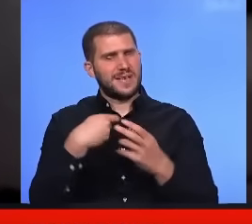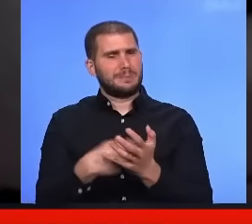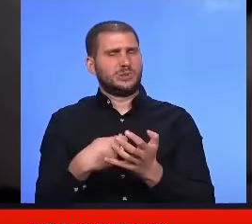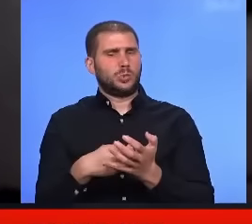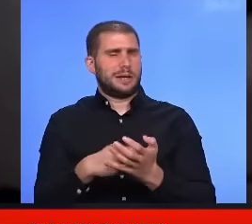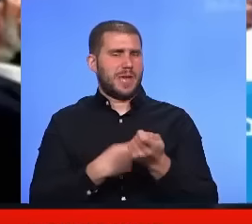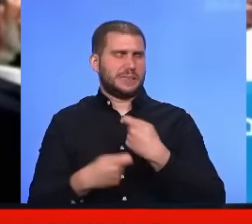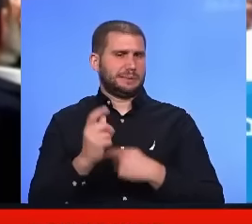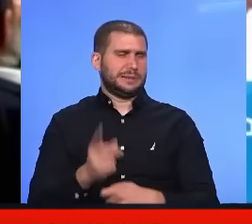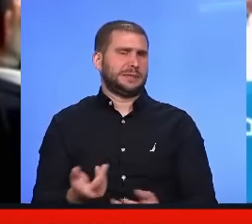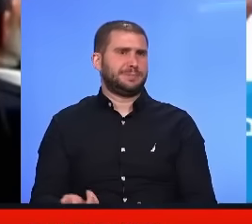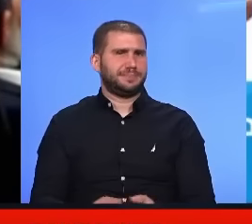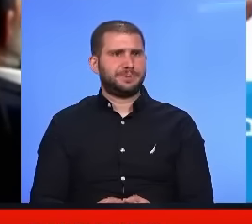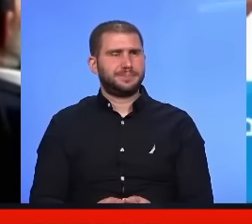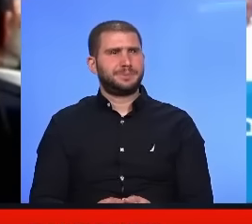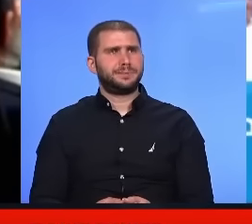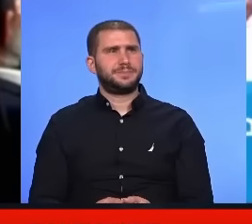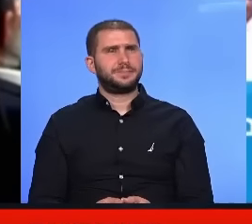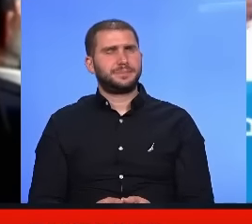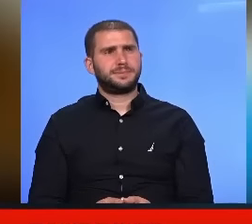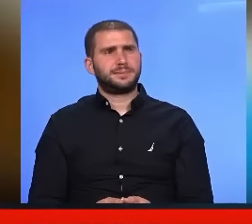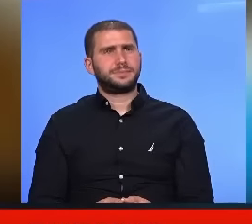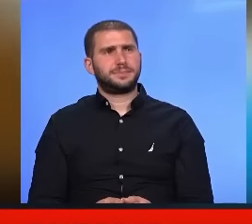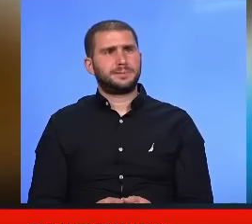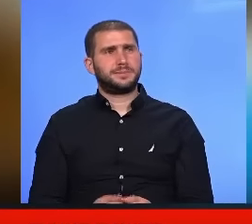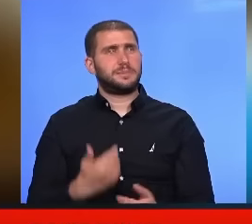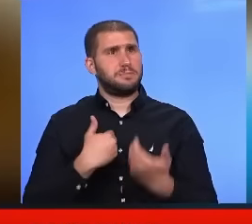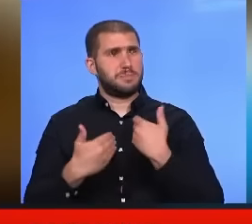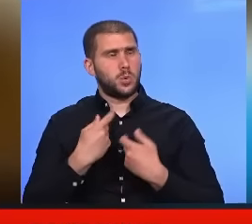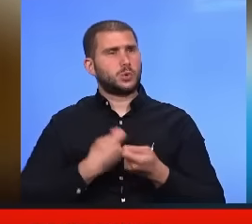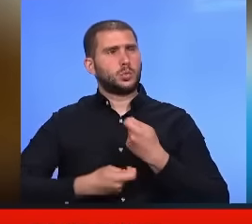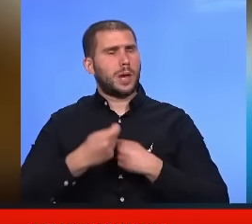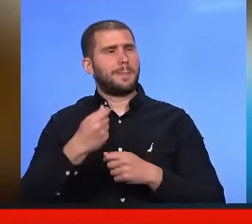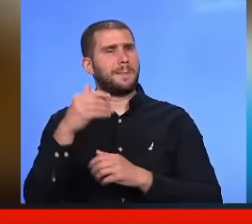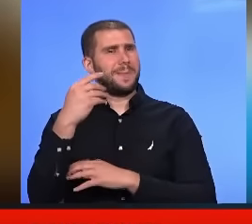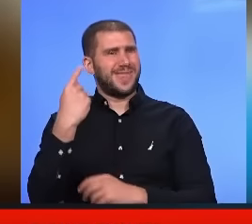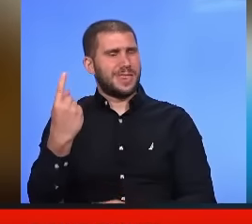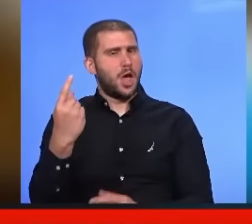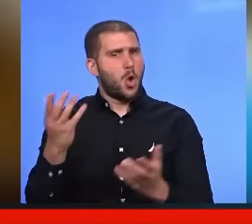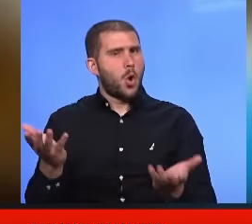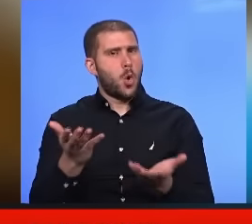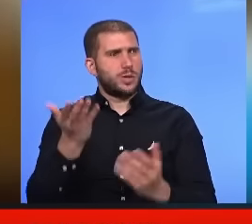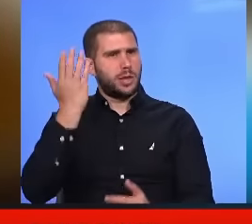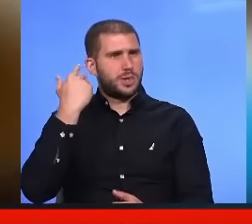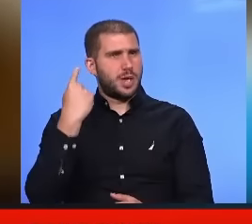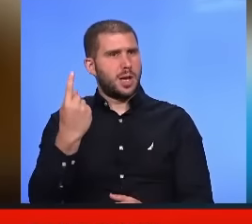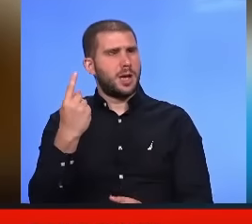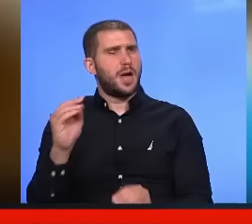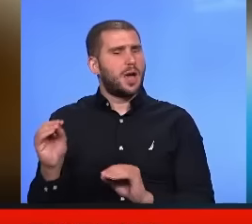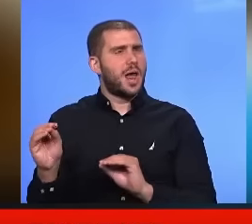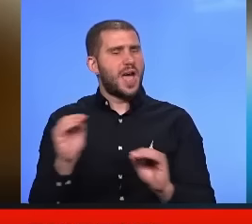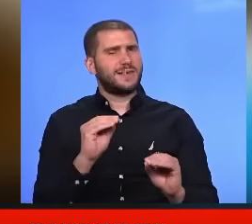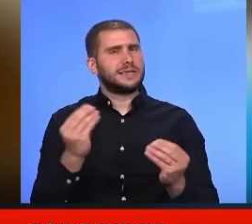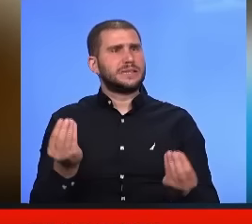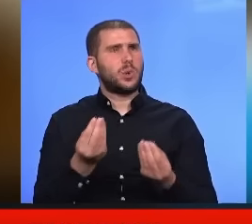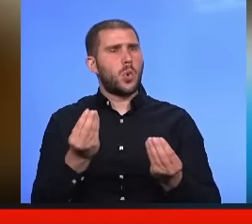מתווה לפיצוי העסקים. פנו אליי כמה סוחרים שהמדינה עודדה אותם